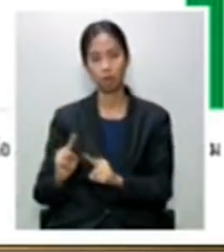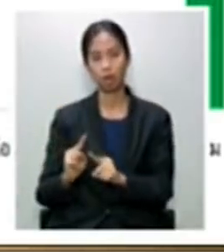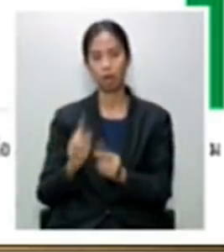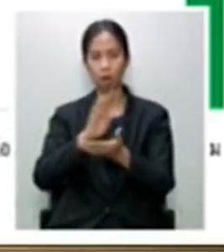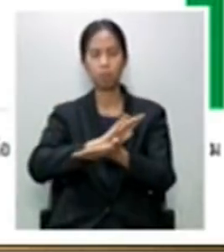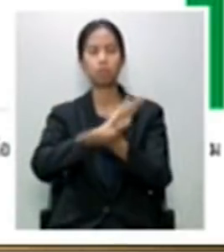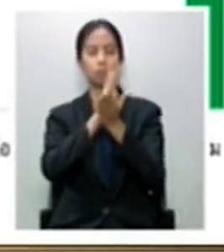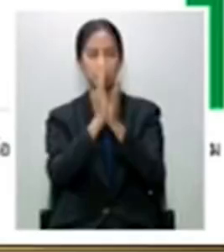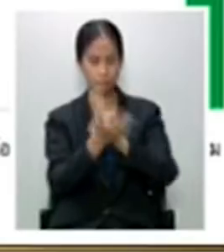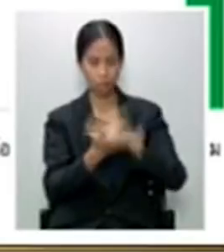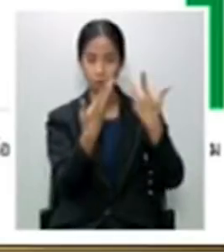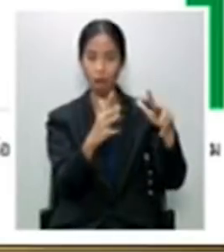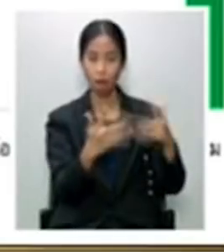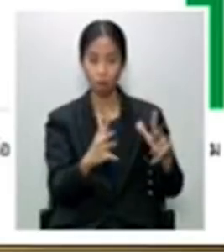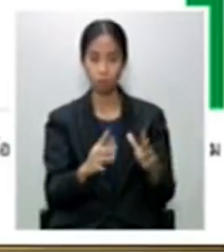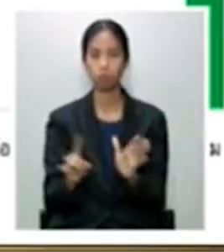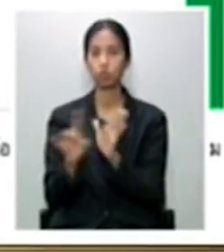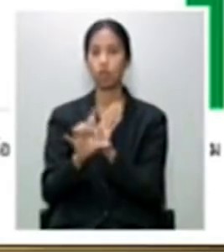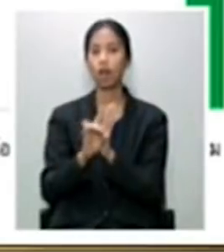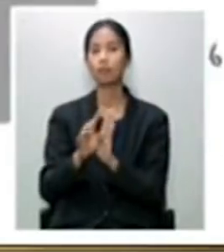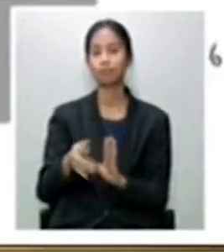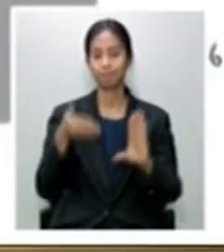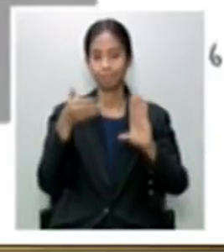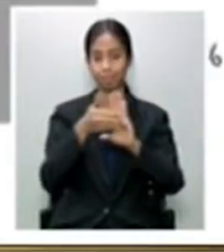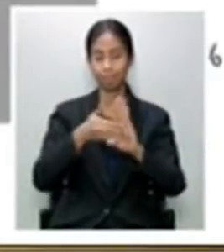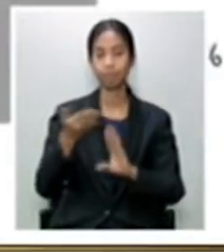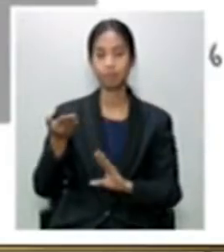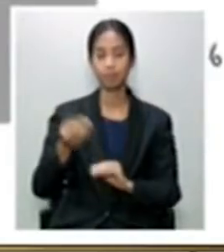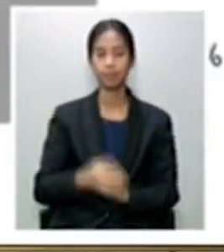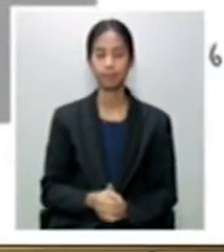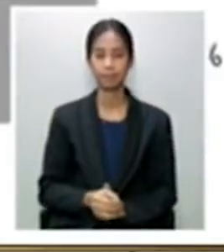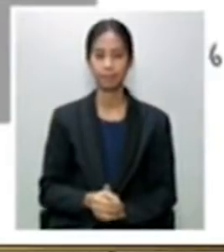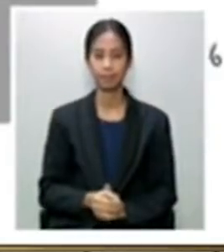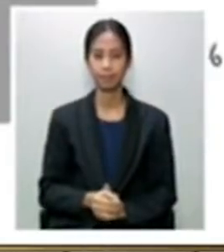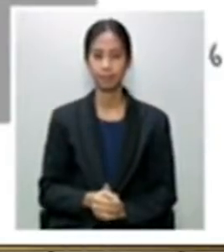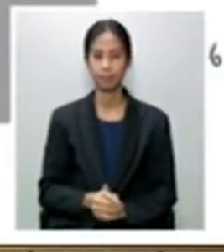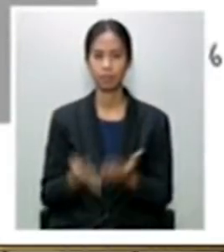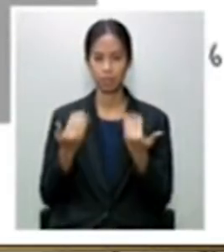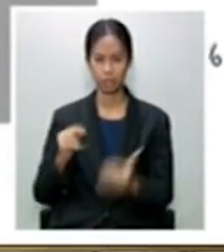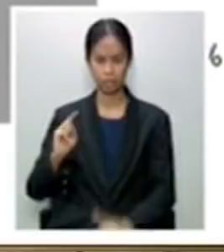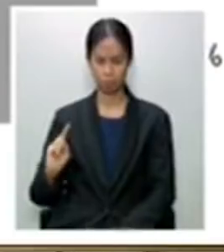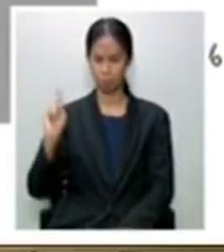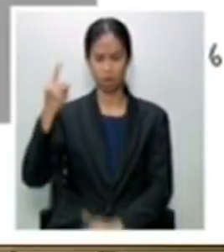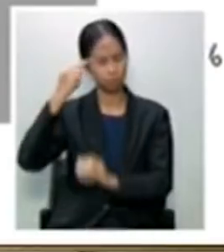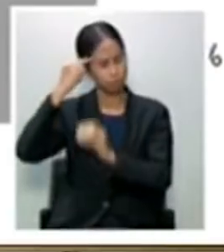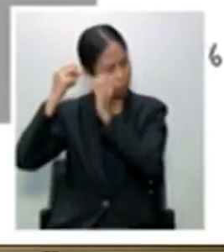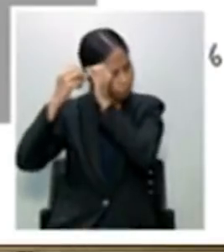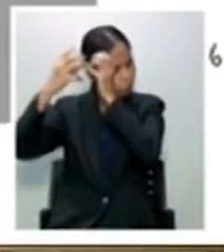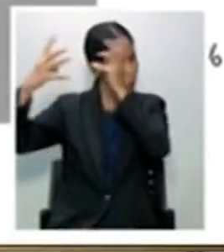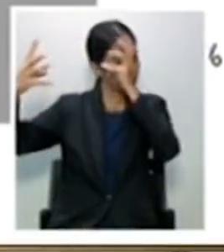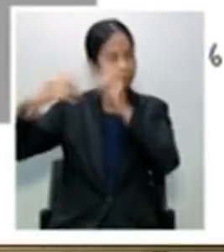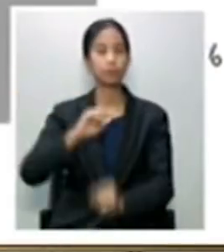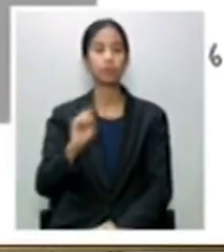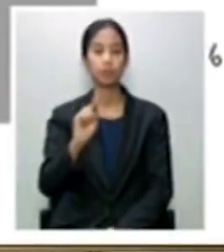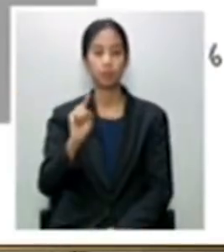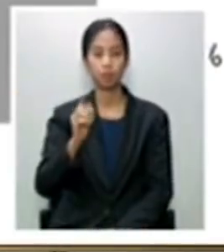ได้เปลี่ยนไปหมดแล้วสุดท้ายครับขอสไลด์ต่อไปครับจินตนาการใหม่ของผมก็คือการที่มองไปถึง